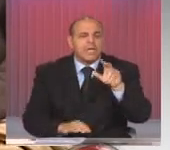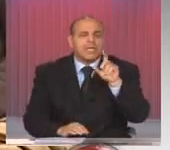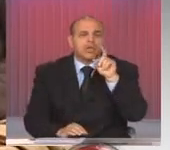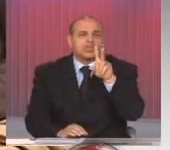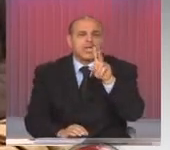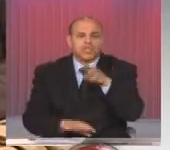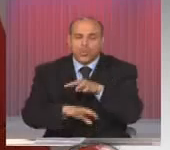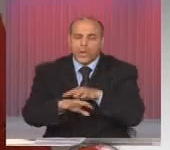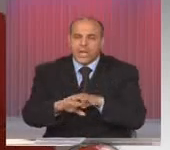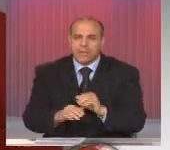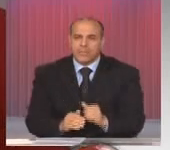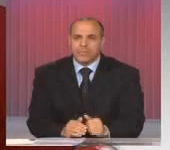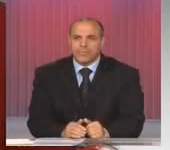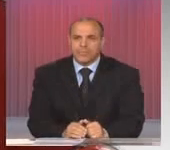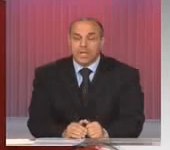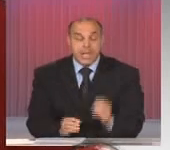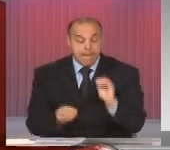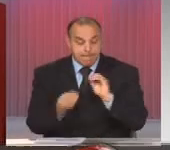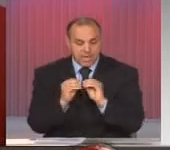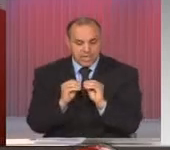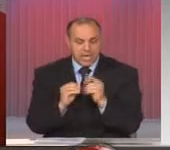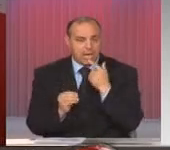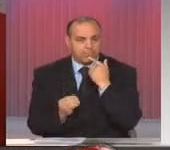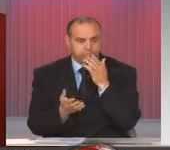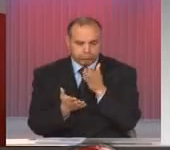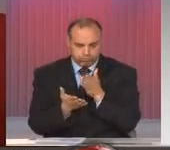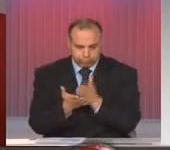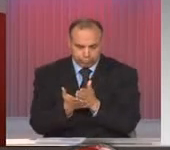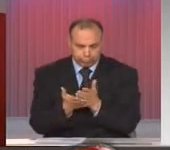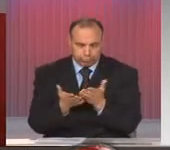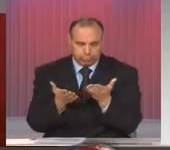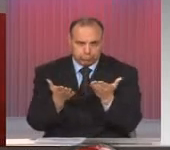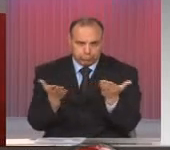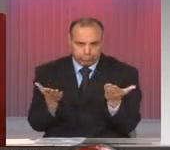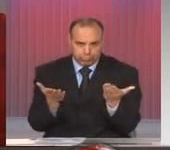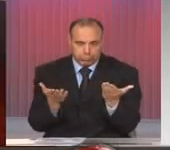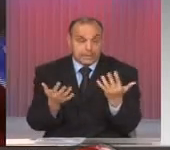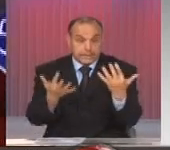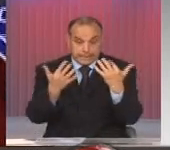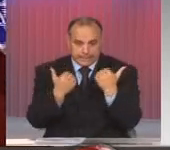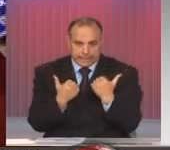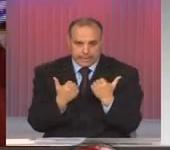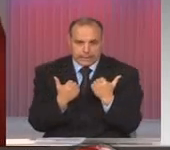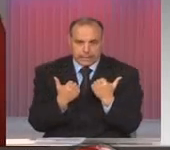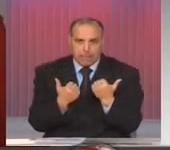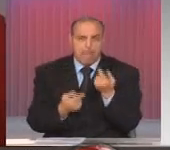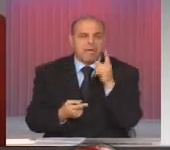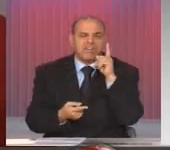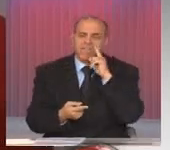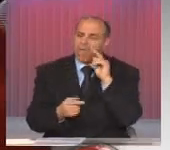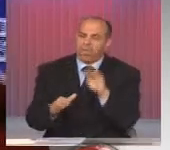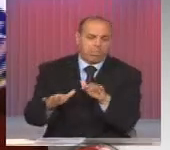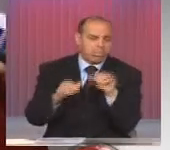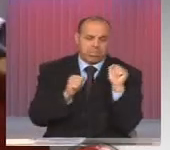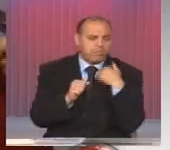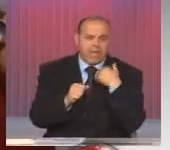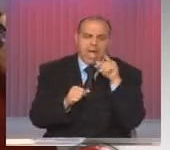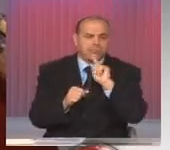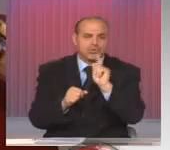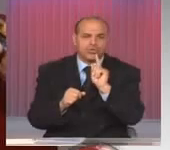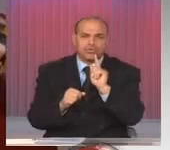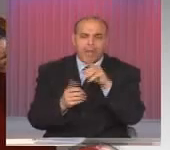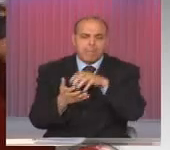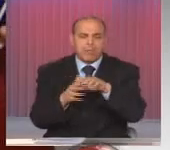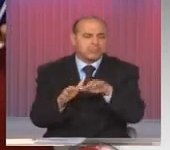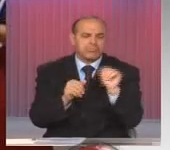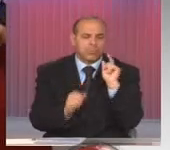13 ولاية. أبرز الإشكاليات هي في الحقيقة مشكلة الاستقطاب وعزوف بعض الفتيات على الإقبال على